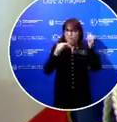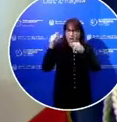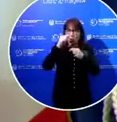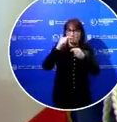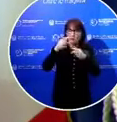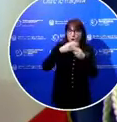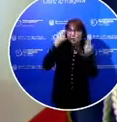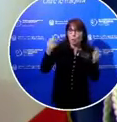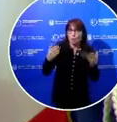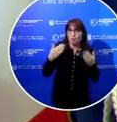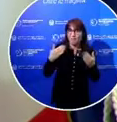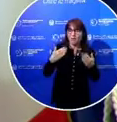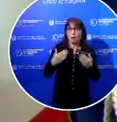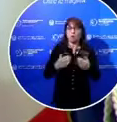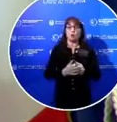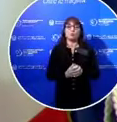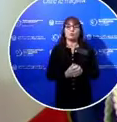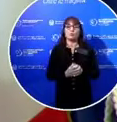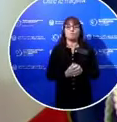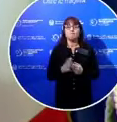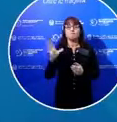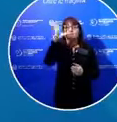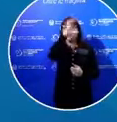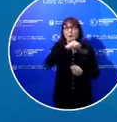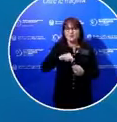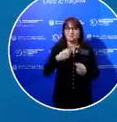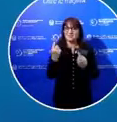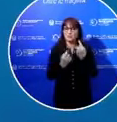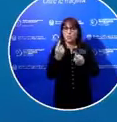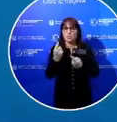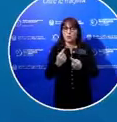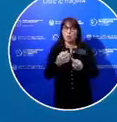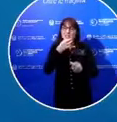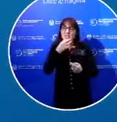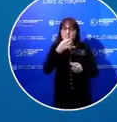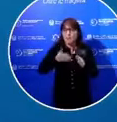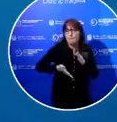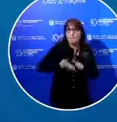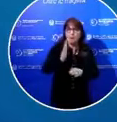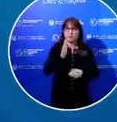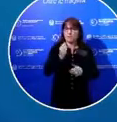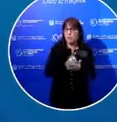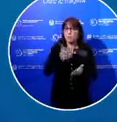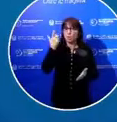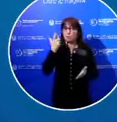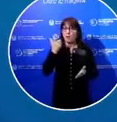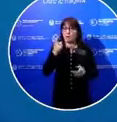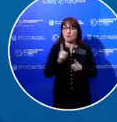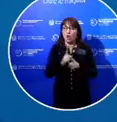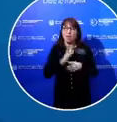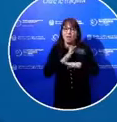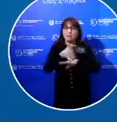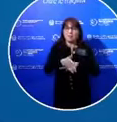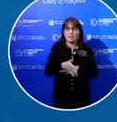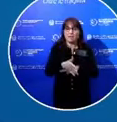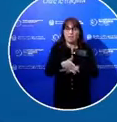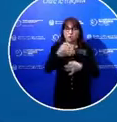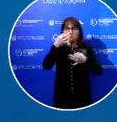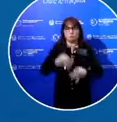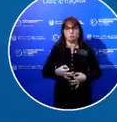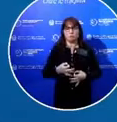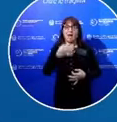tempo. Comprendere tale realtà rappresenta un punto di partenza fondamentale per intervenire con la determinazione e